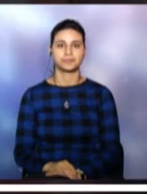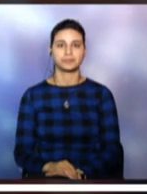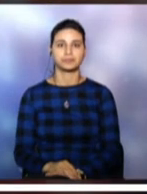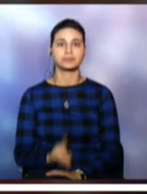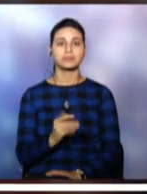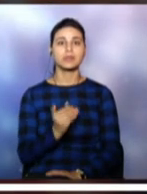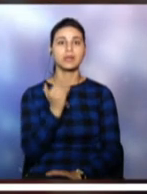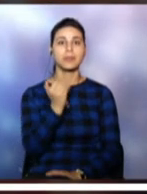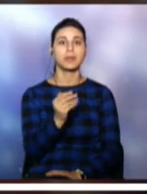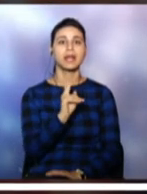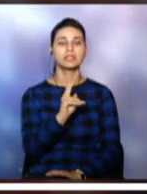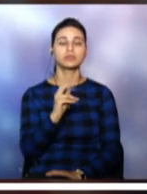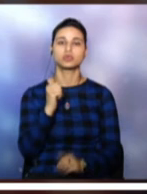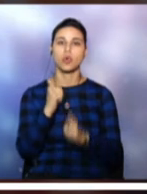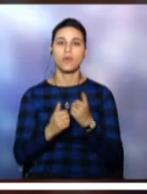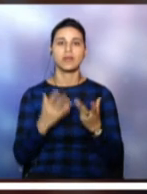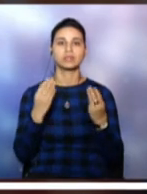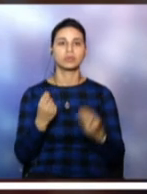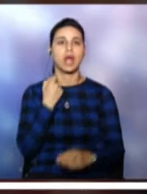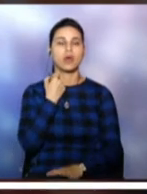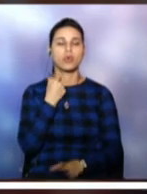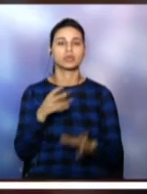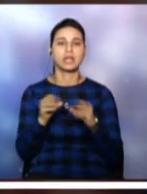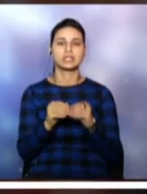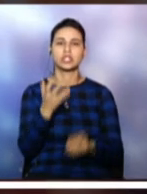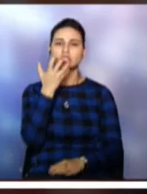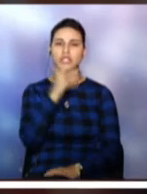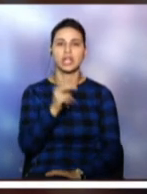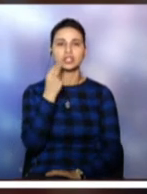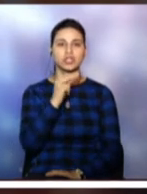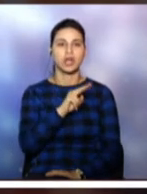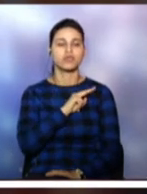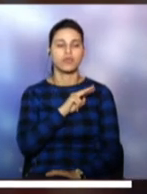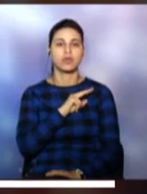მათ, ვინც ყოველდღიურად ალკოჰოლთან ერთად ცხელ ან მდუღარე ჩაის მიირთმევდა,